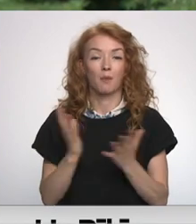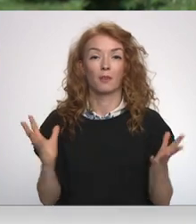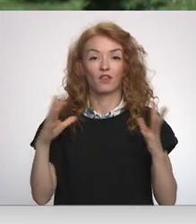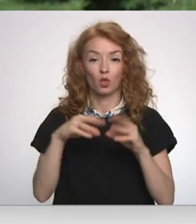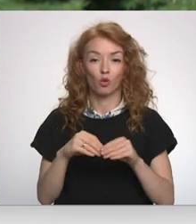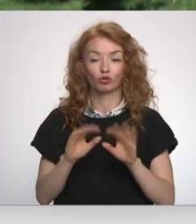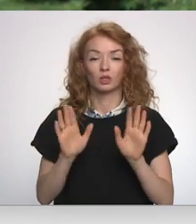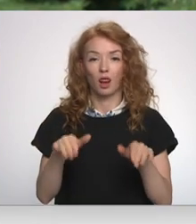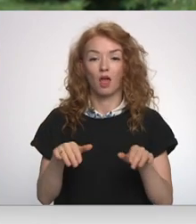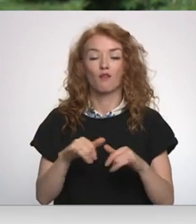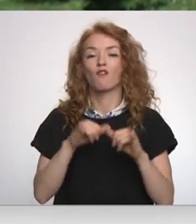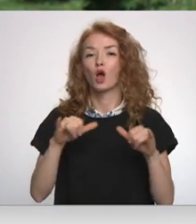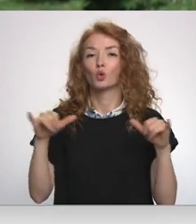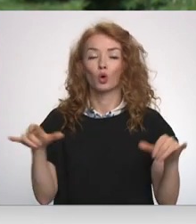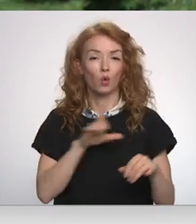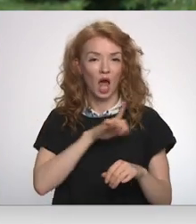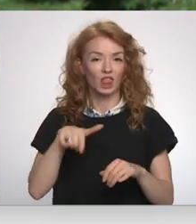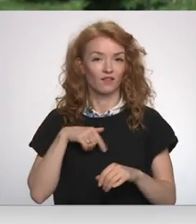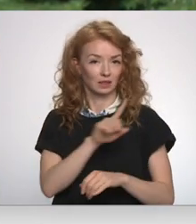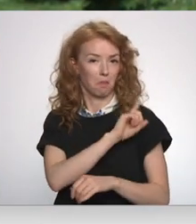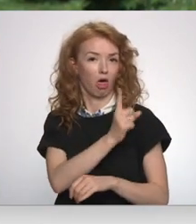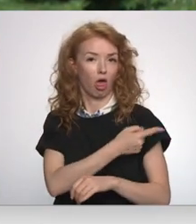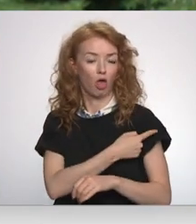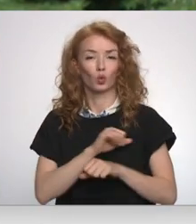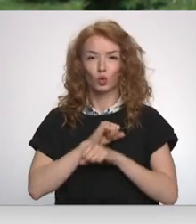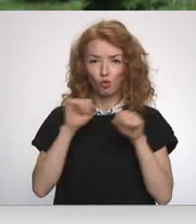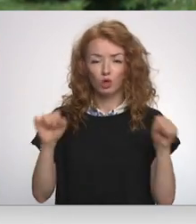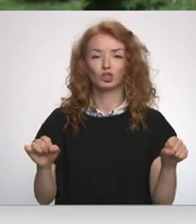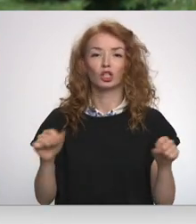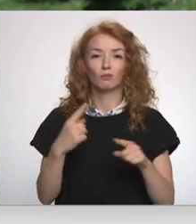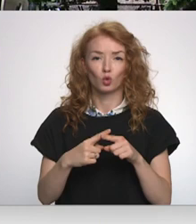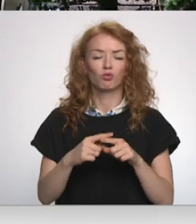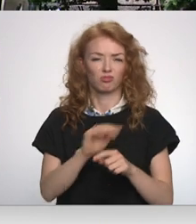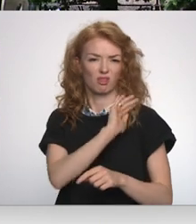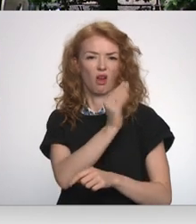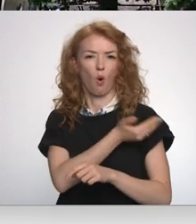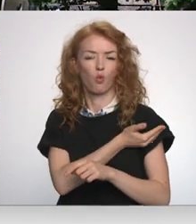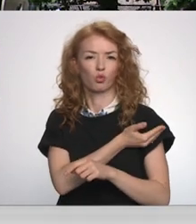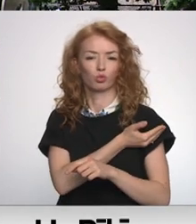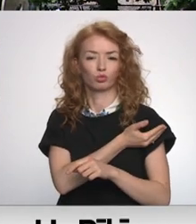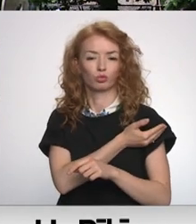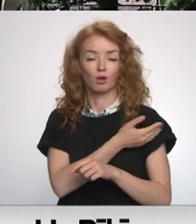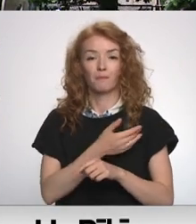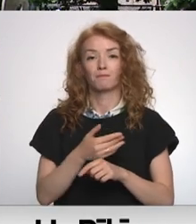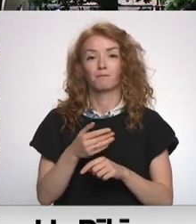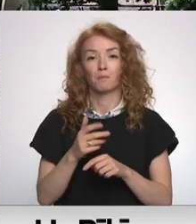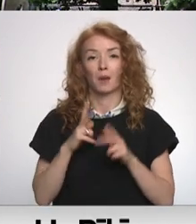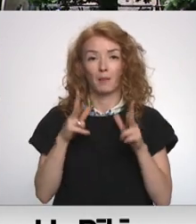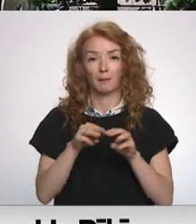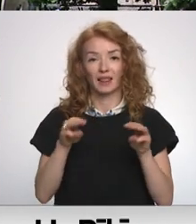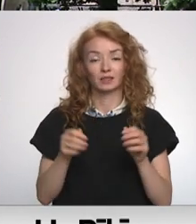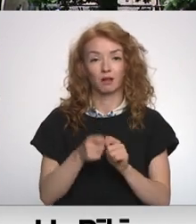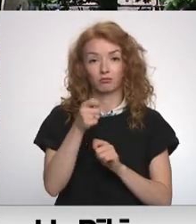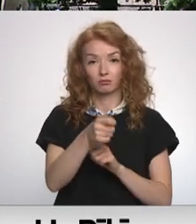lai vairot Latvijas spēku, drošību un jaudu. Apvienības biedri premjera amatam virza uzņēmēju